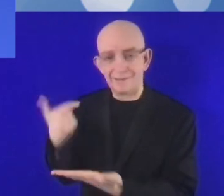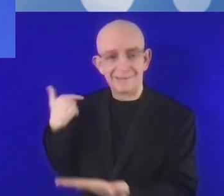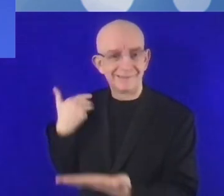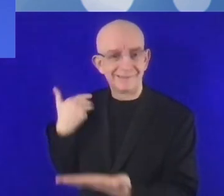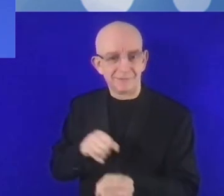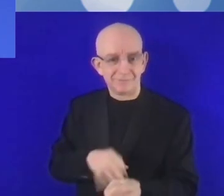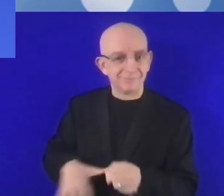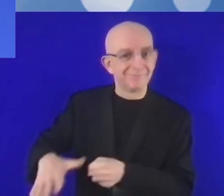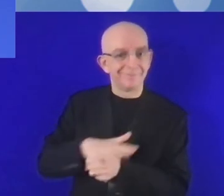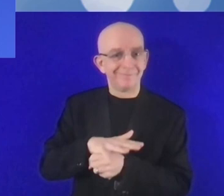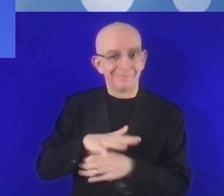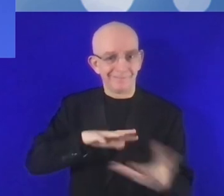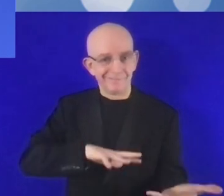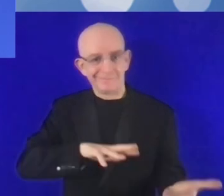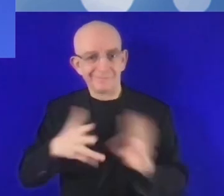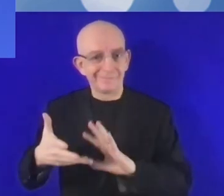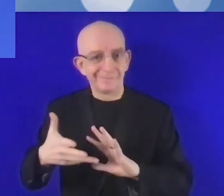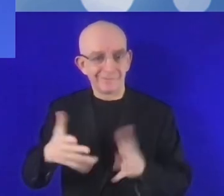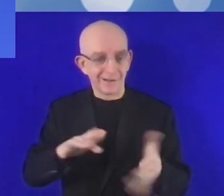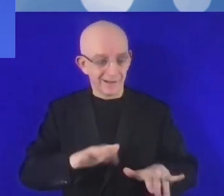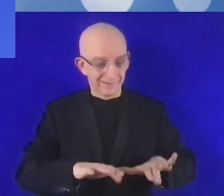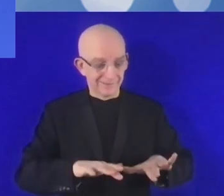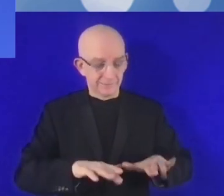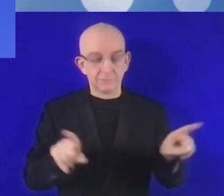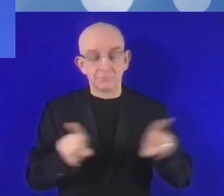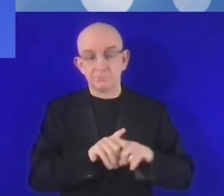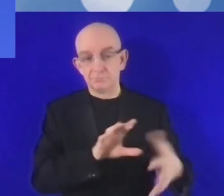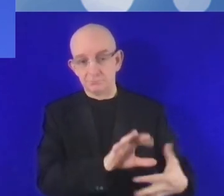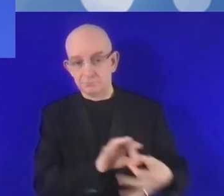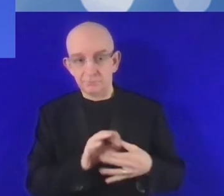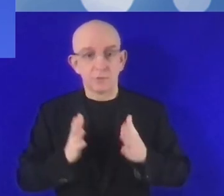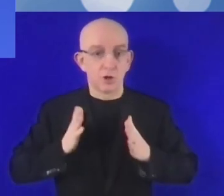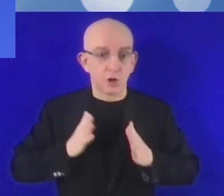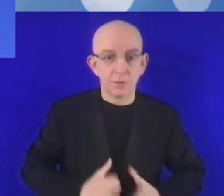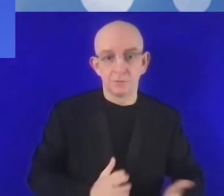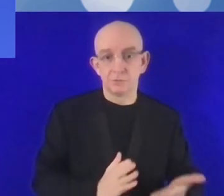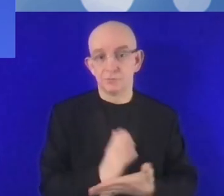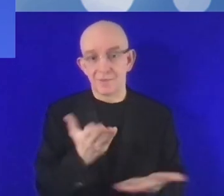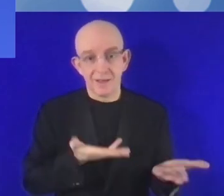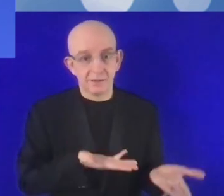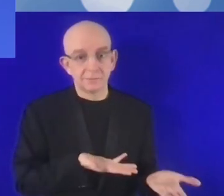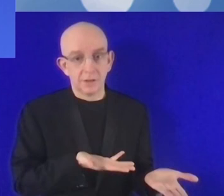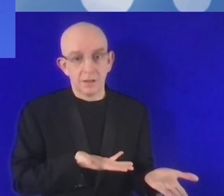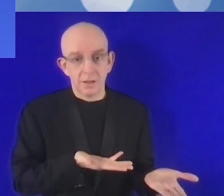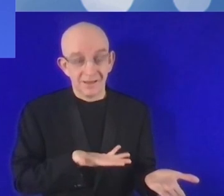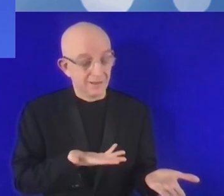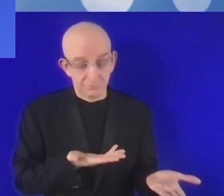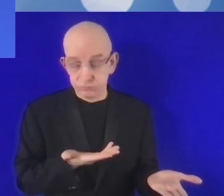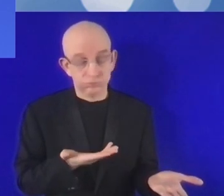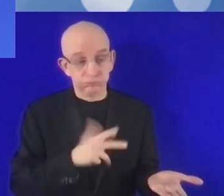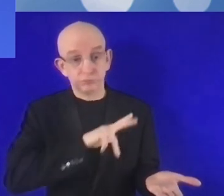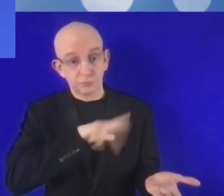извлечь из пандемии, это то, что доступ в интернет стал правом человека, потому что отсутствие такого